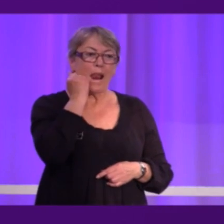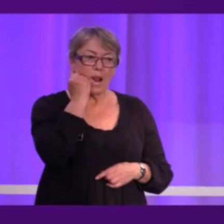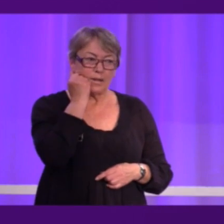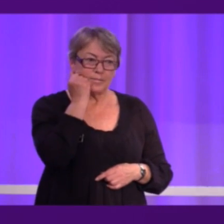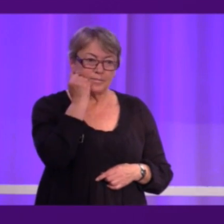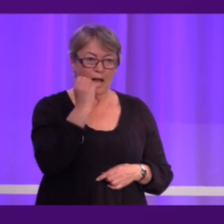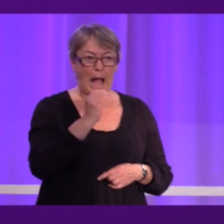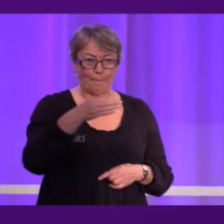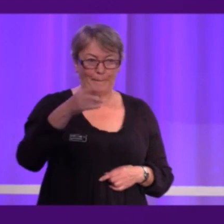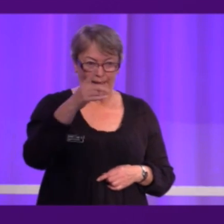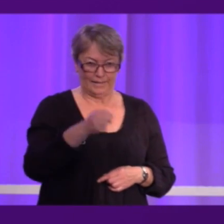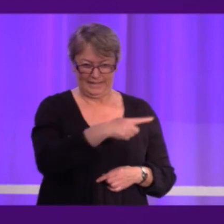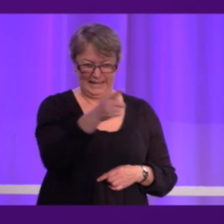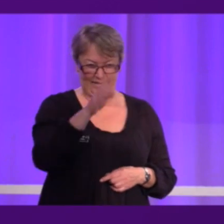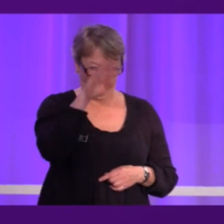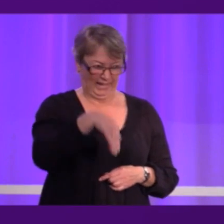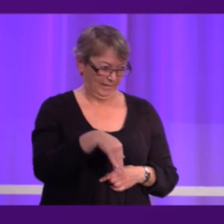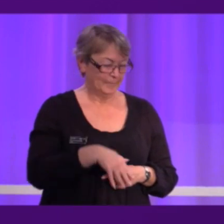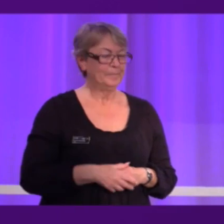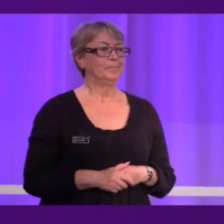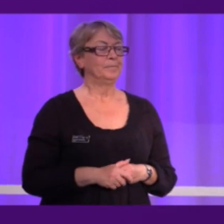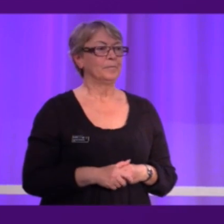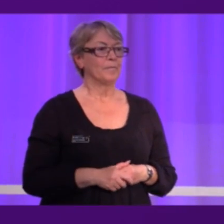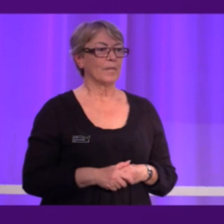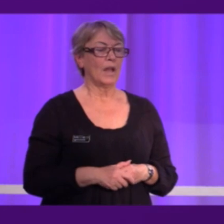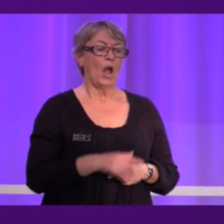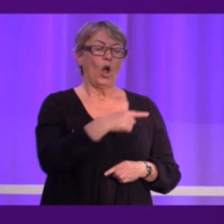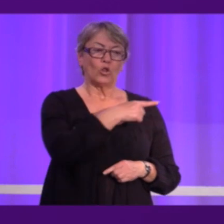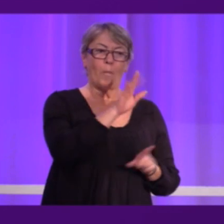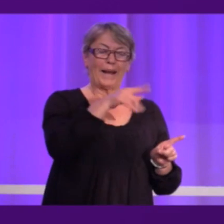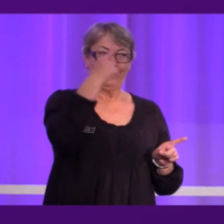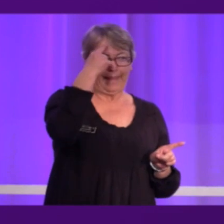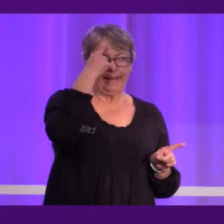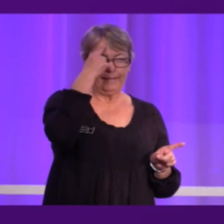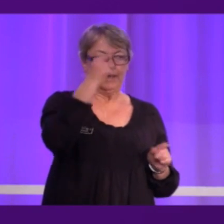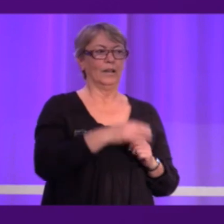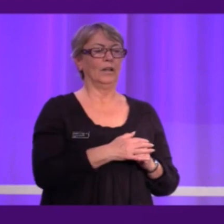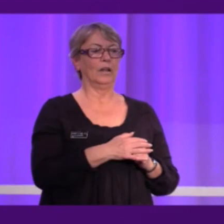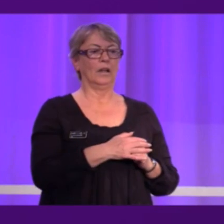känner säkert många av er till. De hade tänkt ut